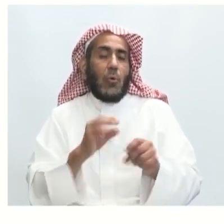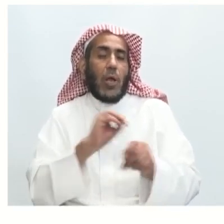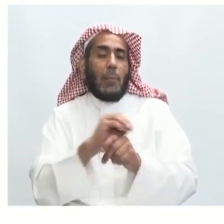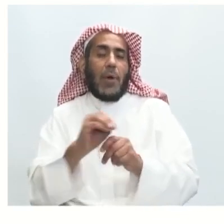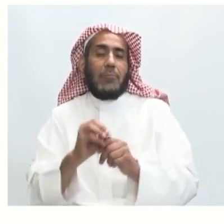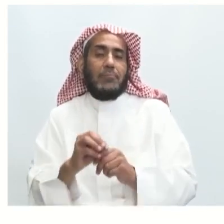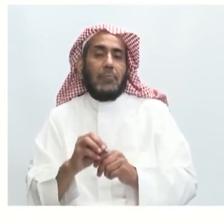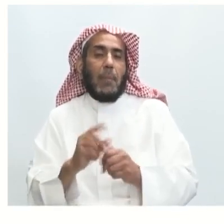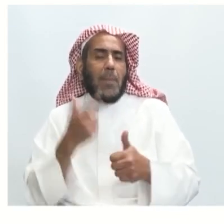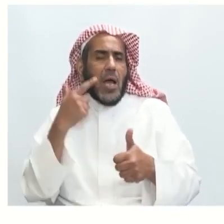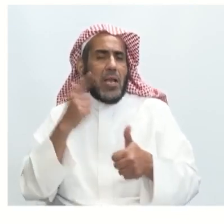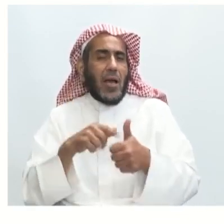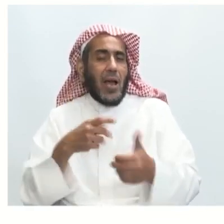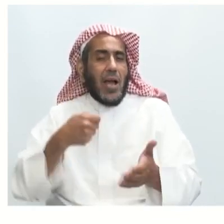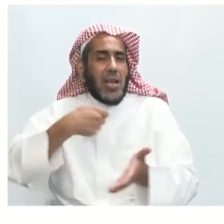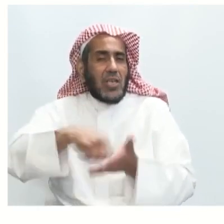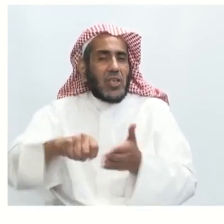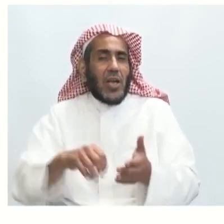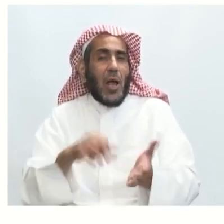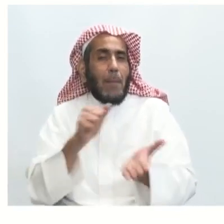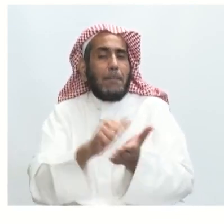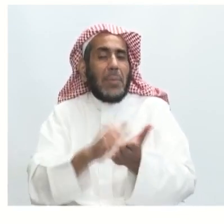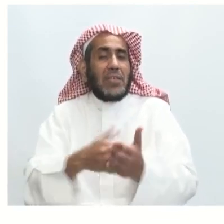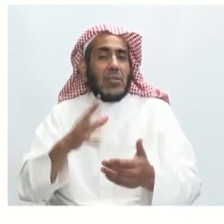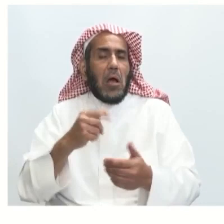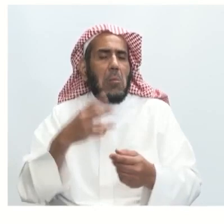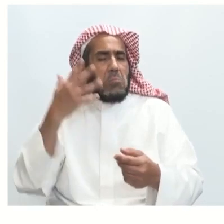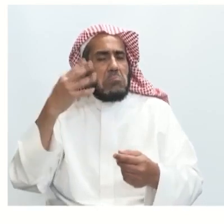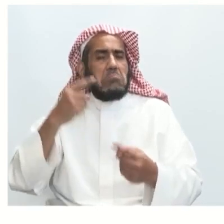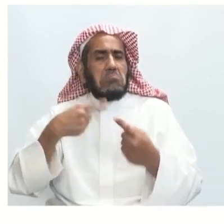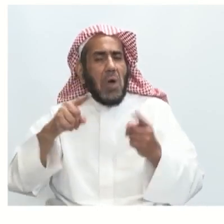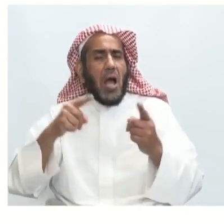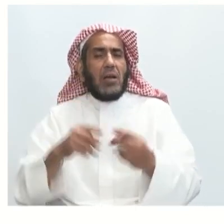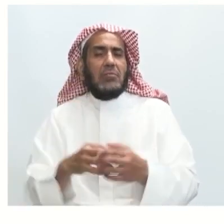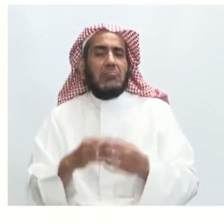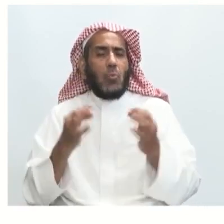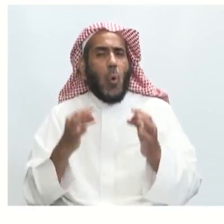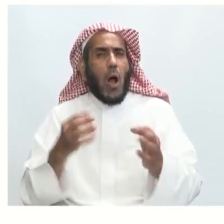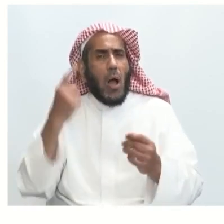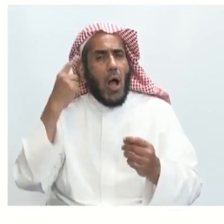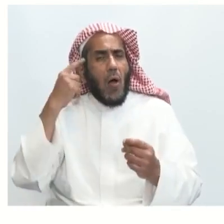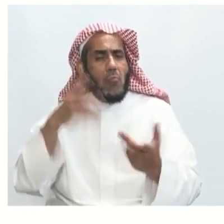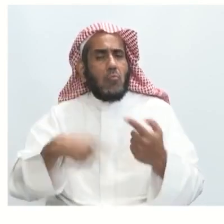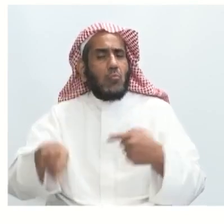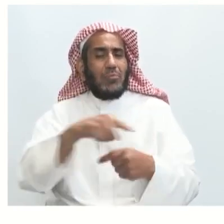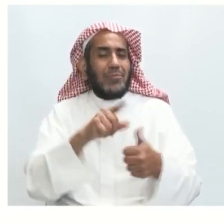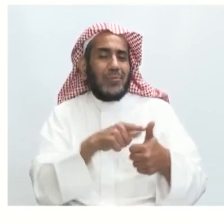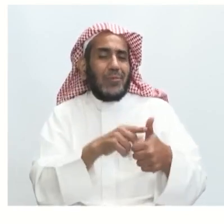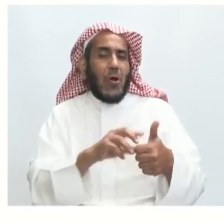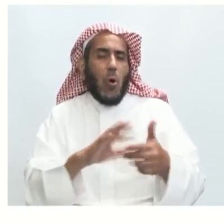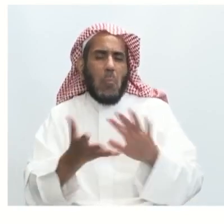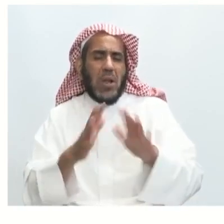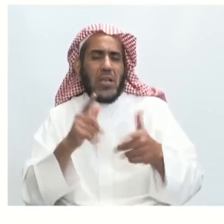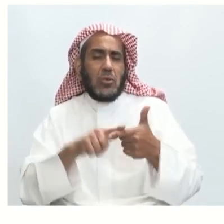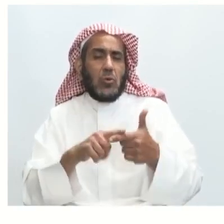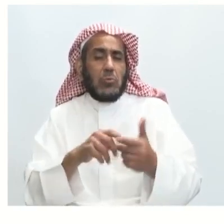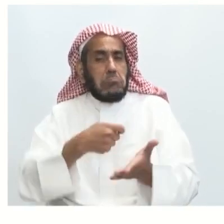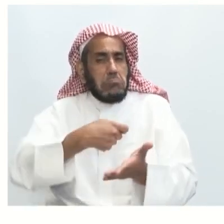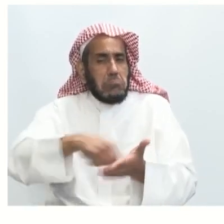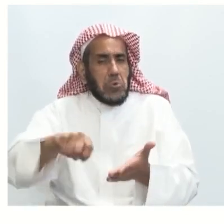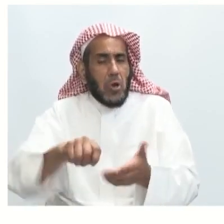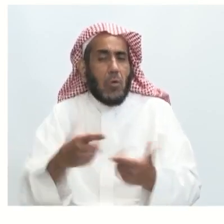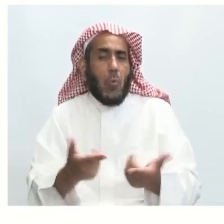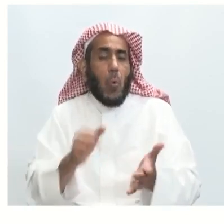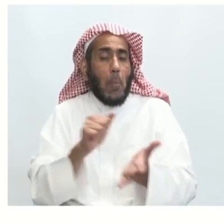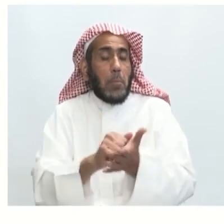لاخباره من يرى ان شراء اخيه لمنزل جديد امر متوقع وغير مستغرب ماذا تقول له ومن يشك في امكانيه الاخ